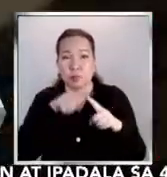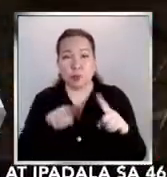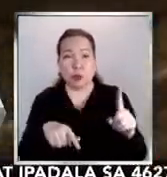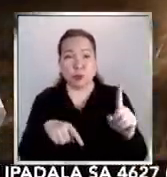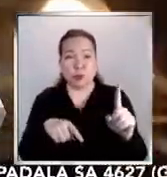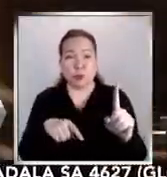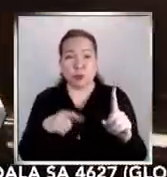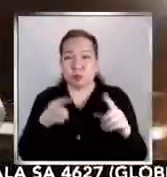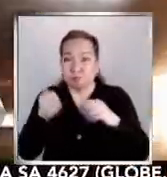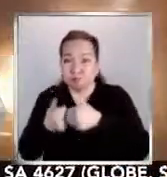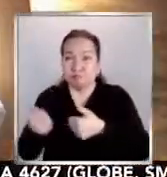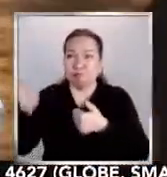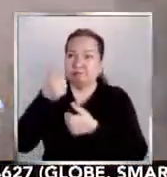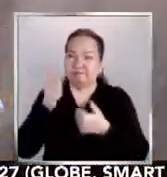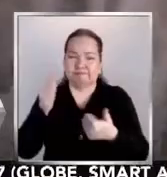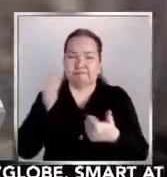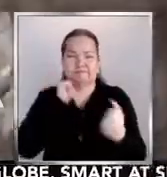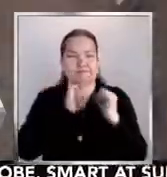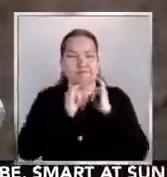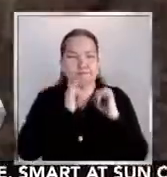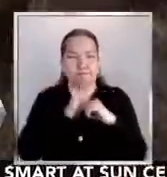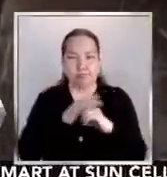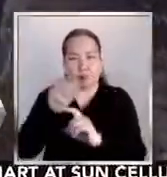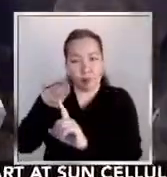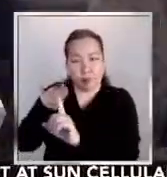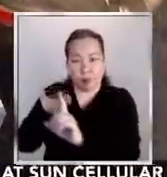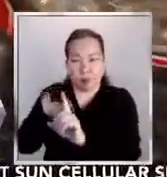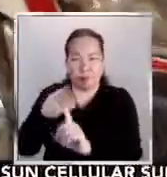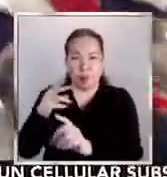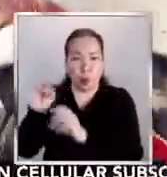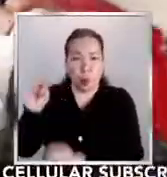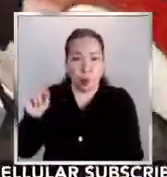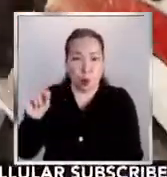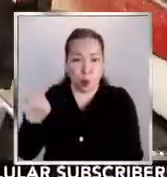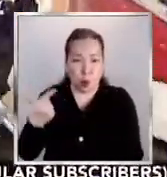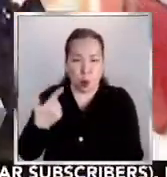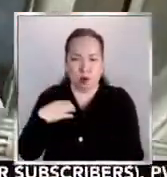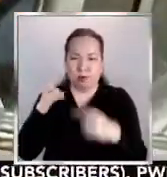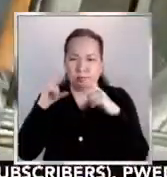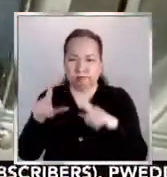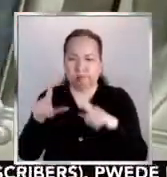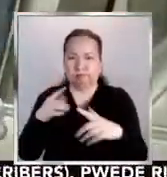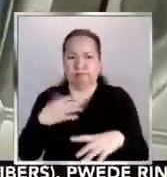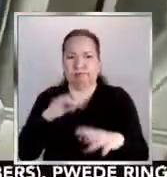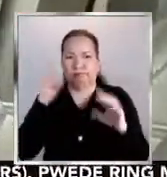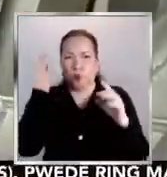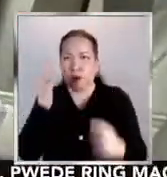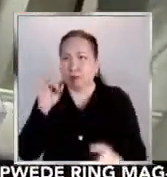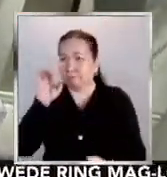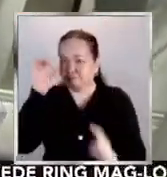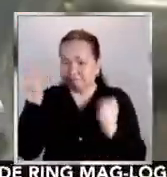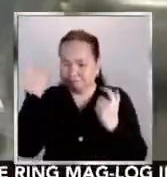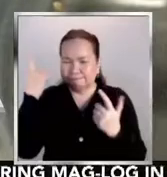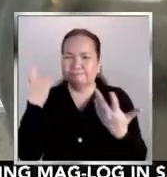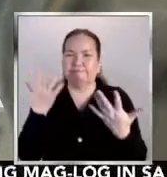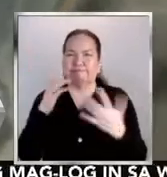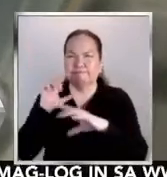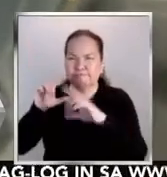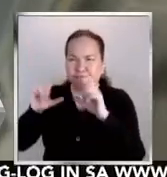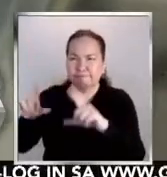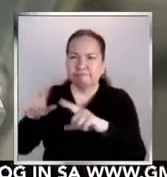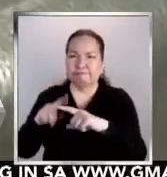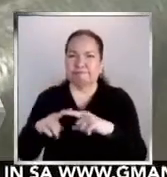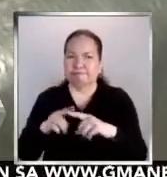nito. Nahaharap si Ong sa kasong alarm and scandal, grave threat at indiscriminate firing. Bineberipika pa rin ng pulisya kung lehitimo